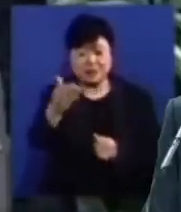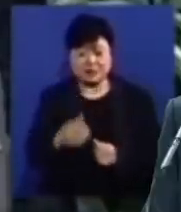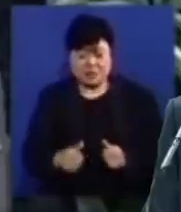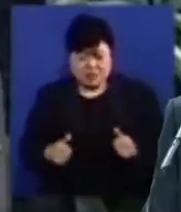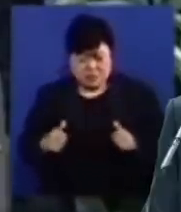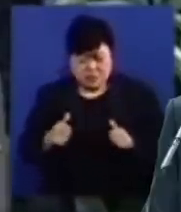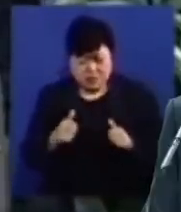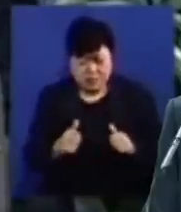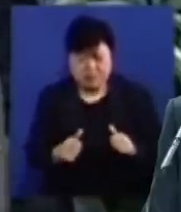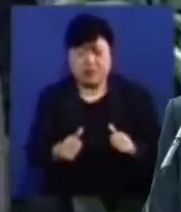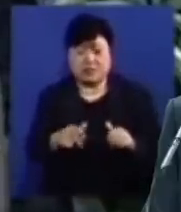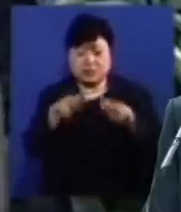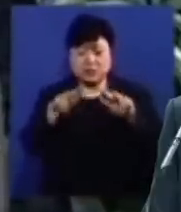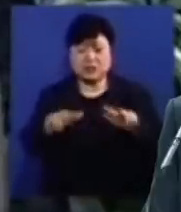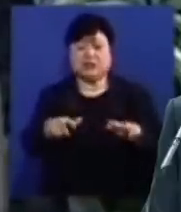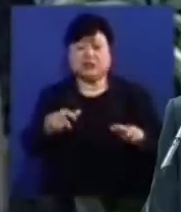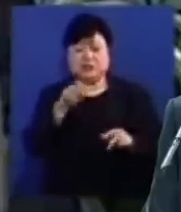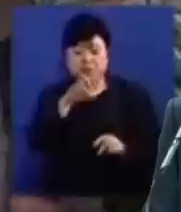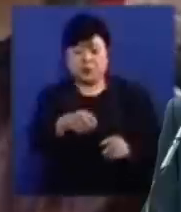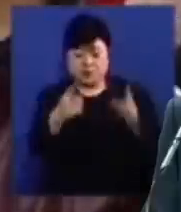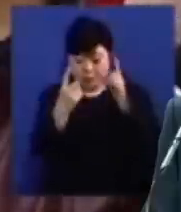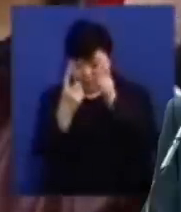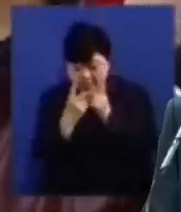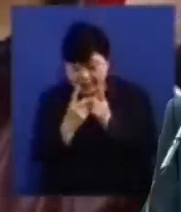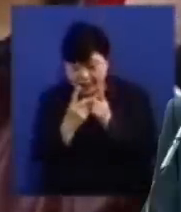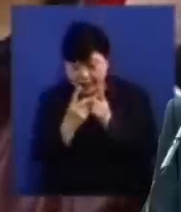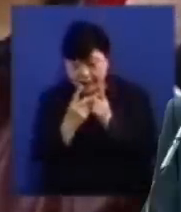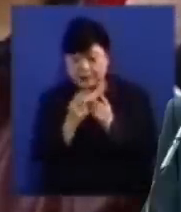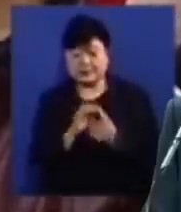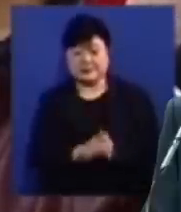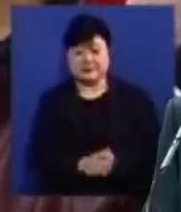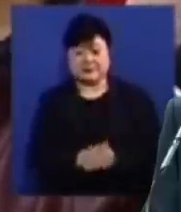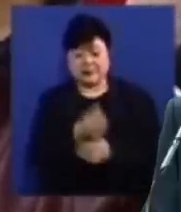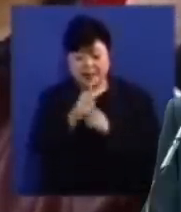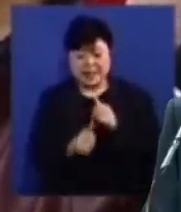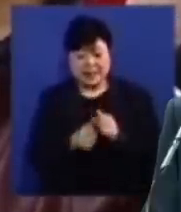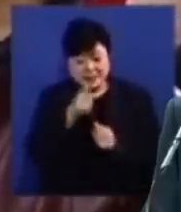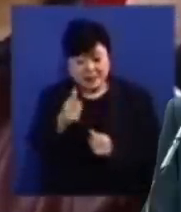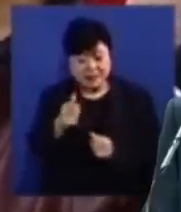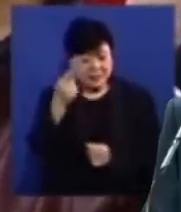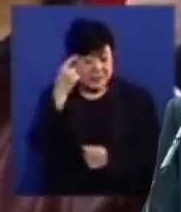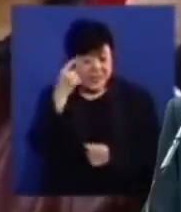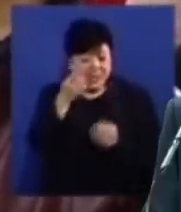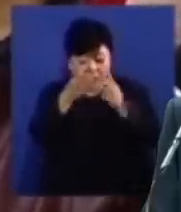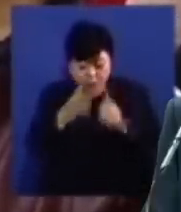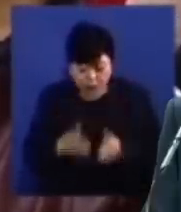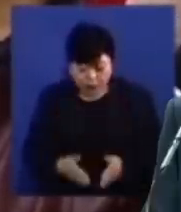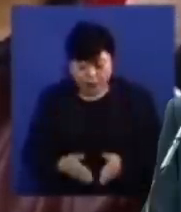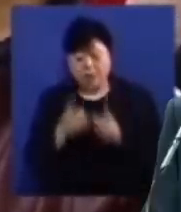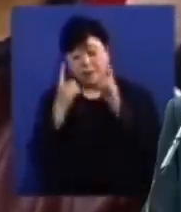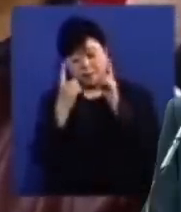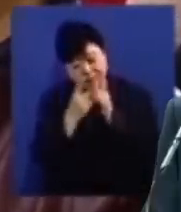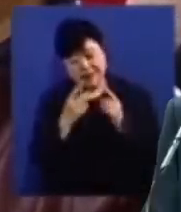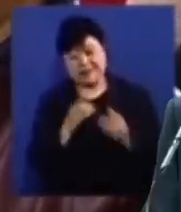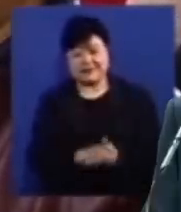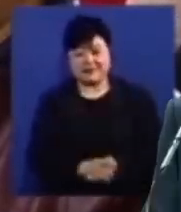적극적으로 현재 이 자리에서 만날 수 있는 것은 하나님은 생각을 통해서 우리와 만나는